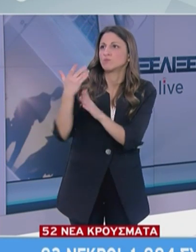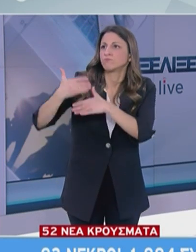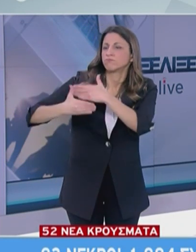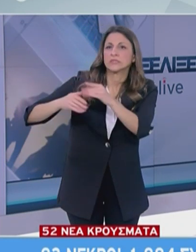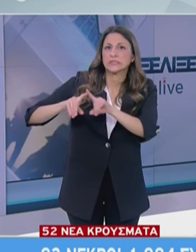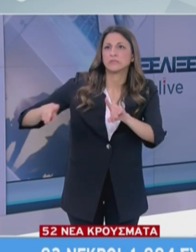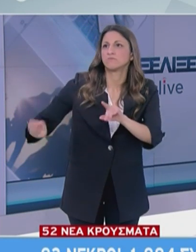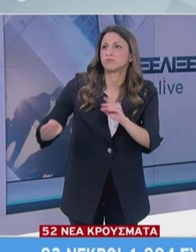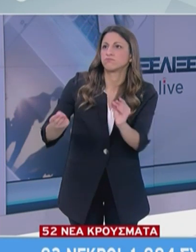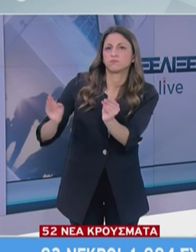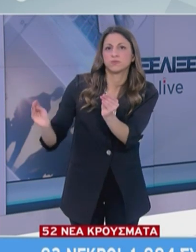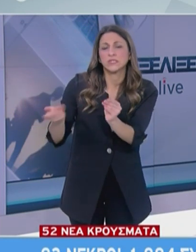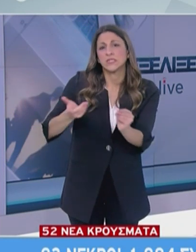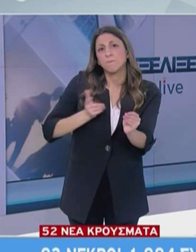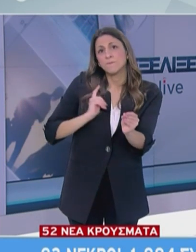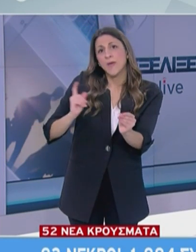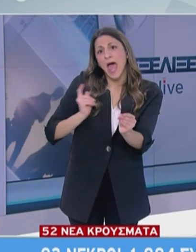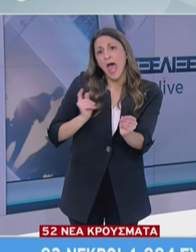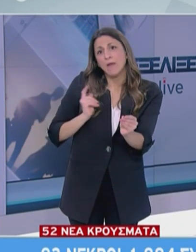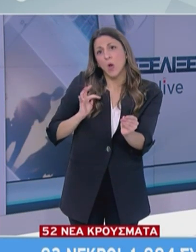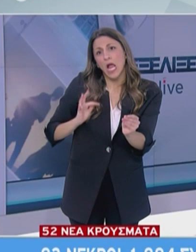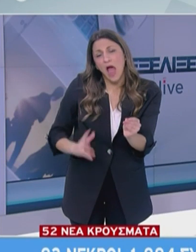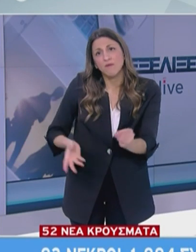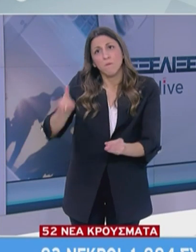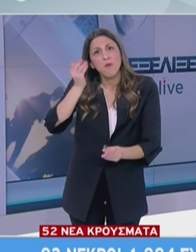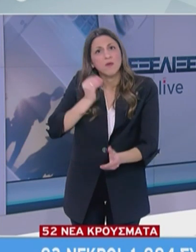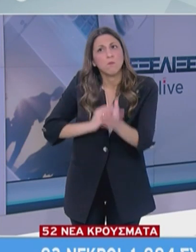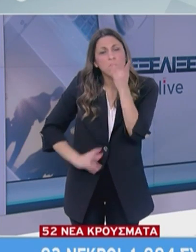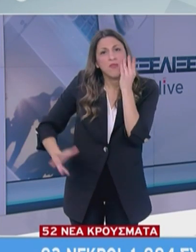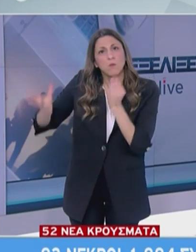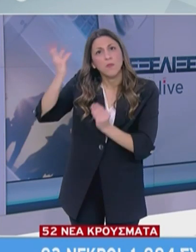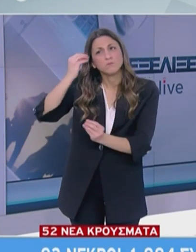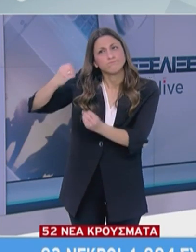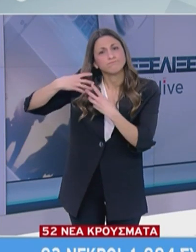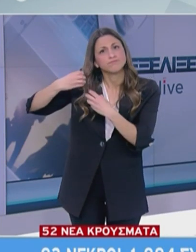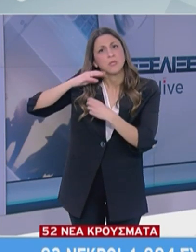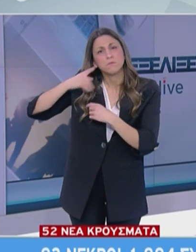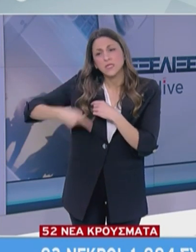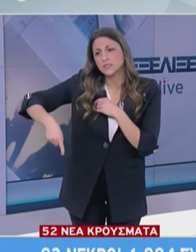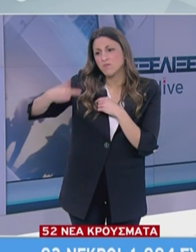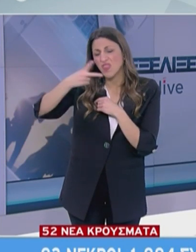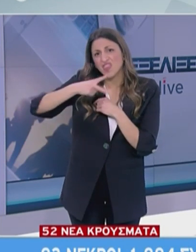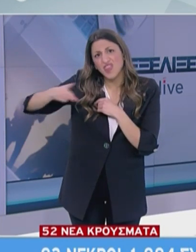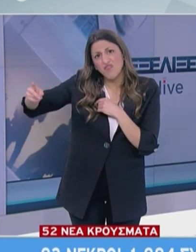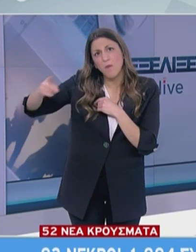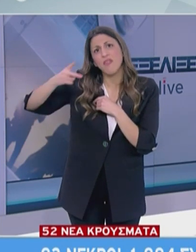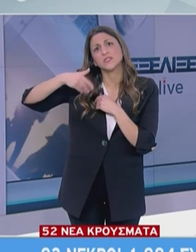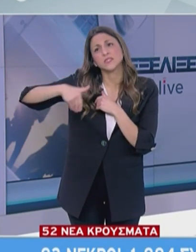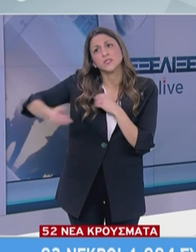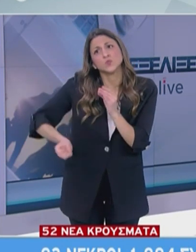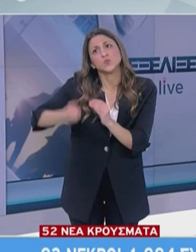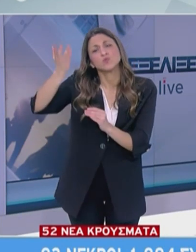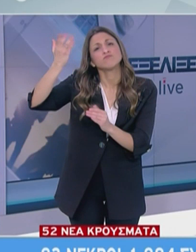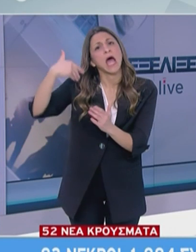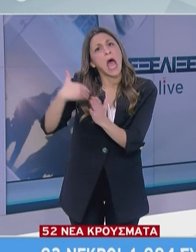τομέα αυτό και θα έχουμε και περισσότερα δεδομένα, ελπίζω, εντός των επόμενων 10-15 ημερών και στην πατρίδα μας, γιατί όπως καταλαβαίνετε η